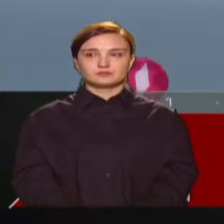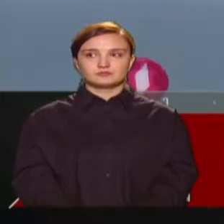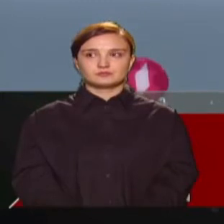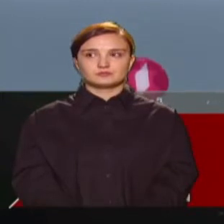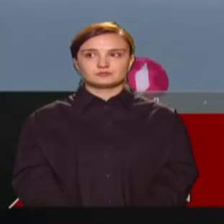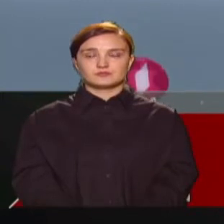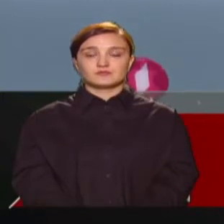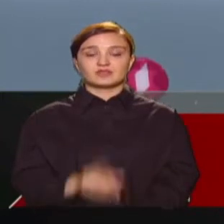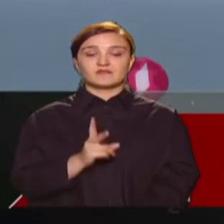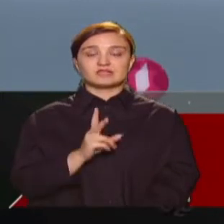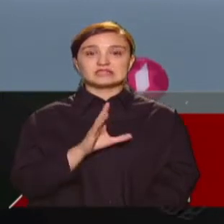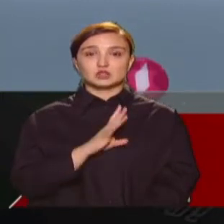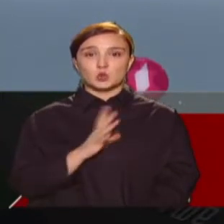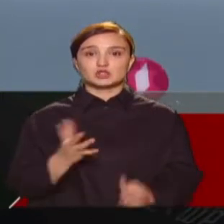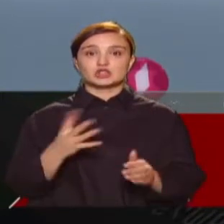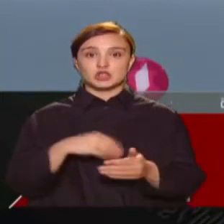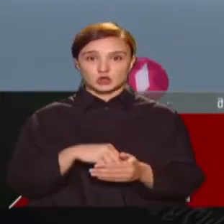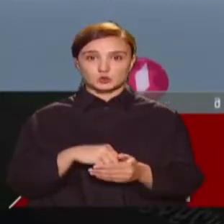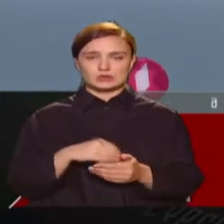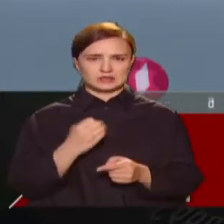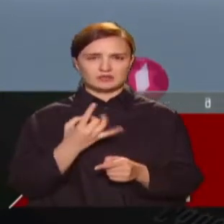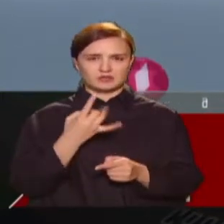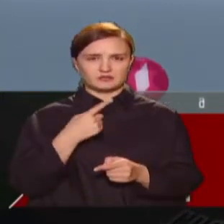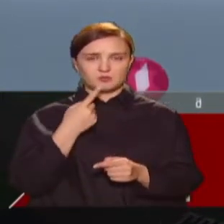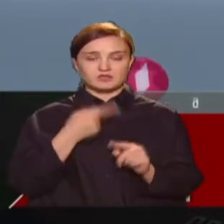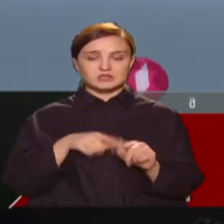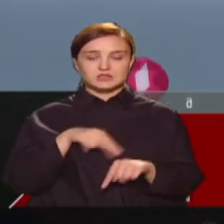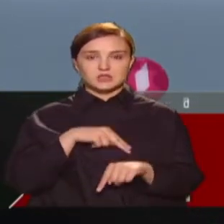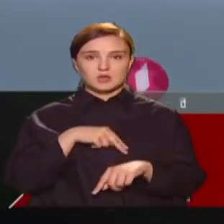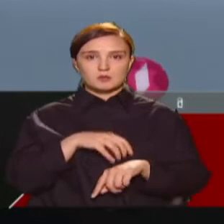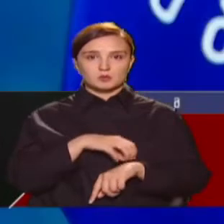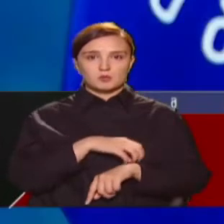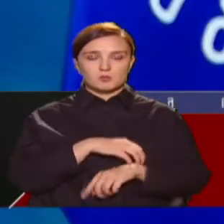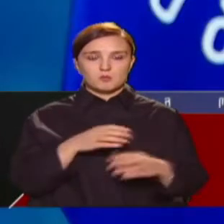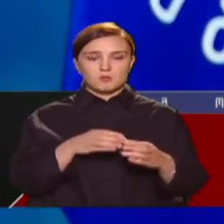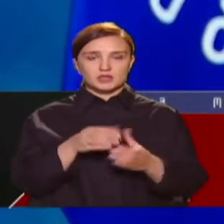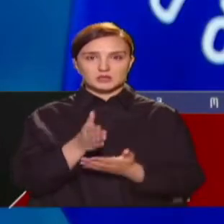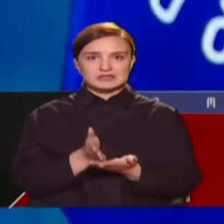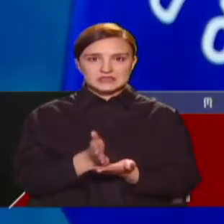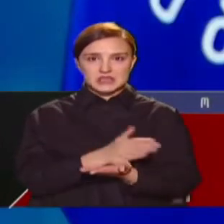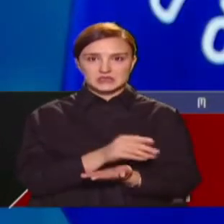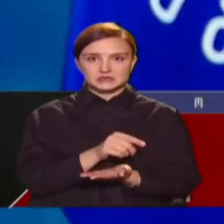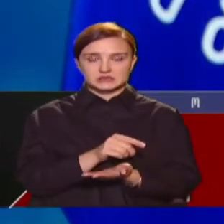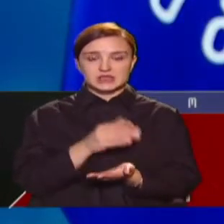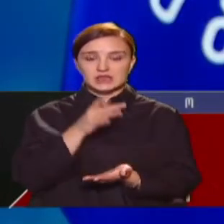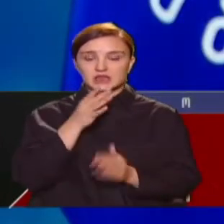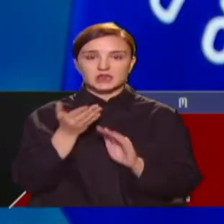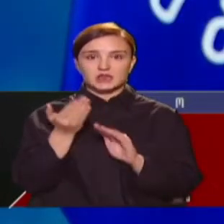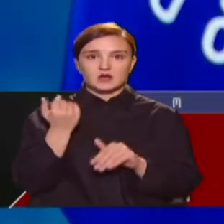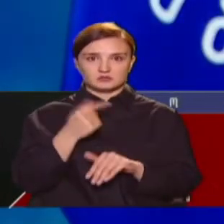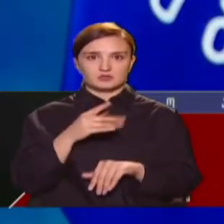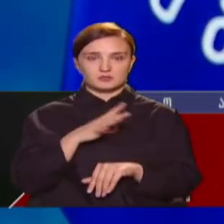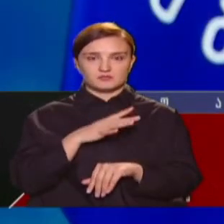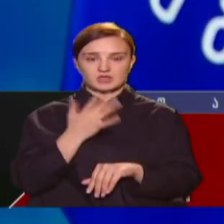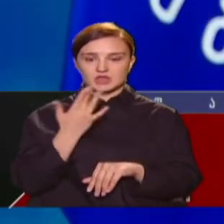ვინც ჩართული იყო, კიდევ ერთხელ ამბობ, ეს არის საპარლამენტო პარტიების ნაწილი, რომელმაც თავის დროზე თავი